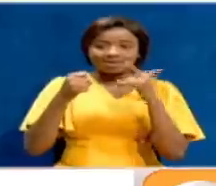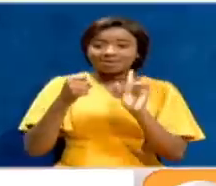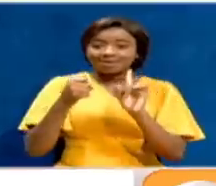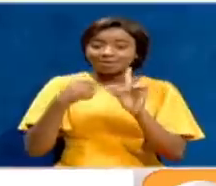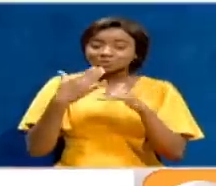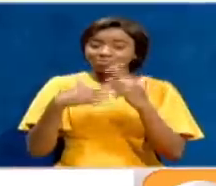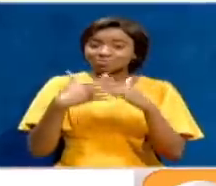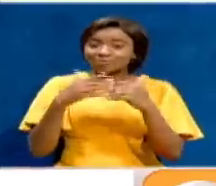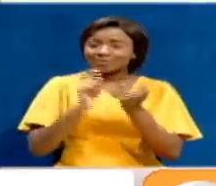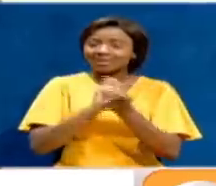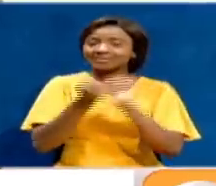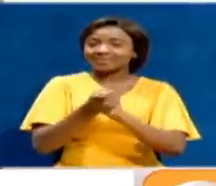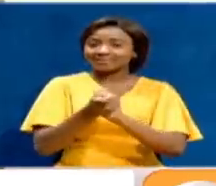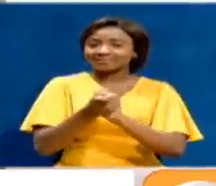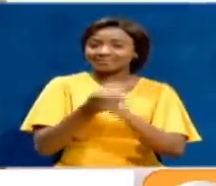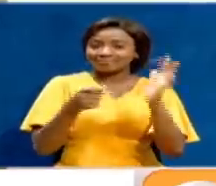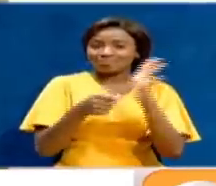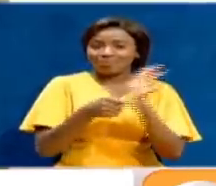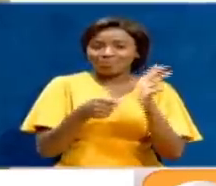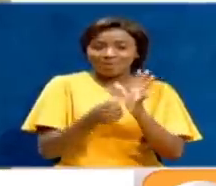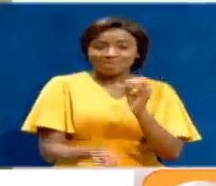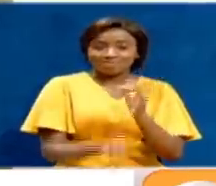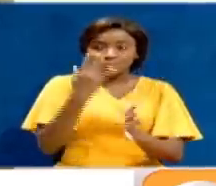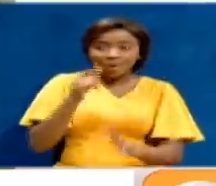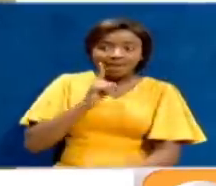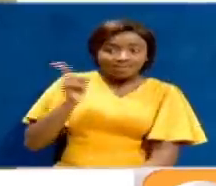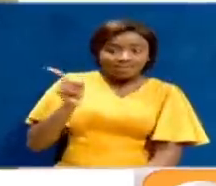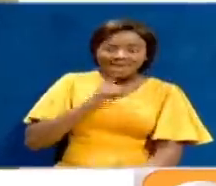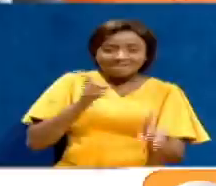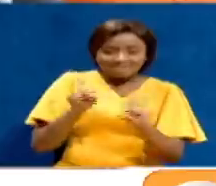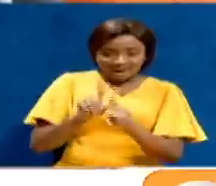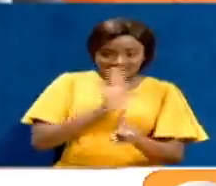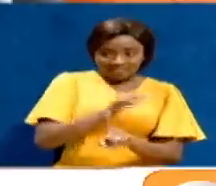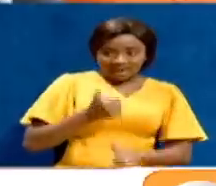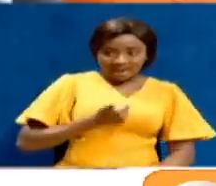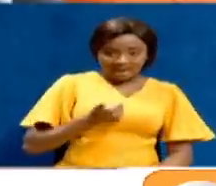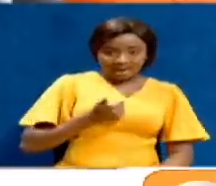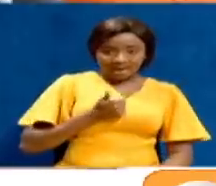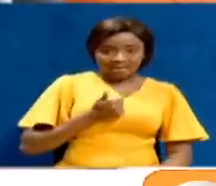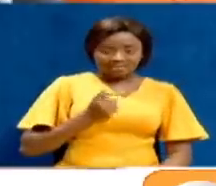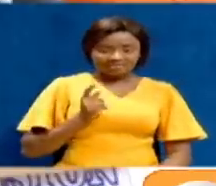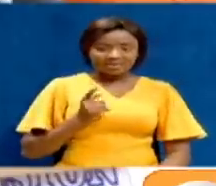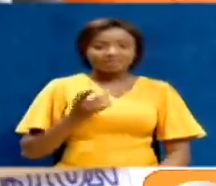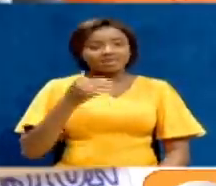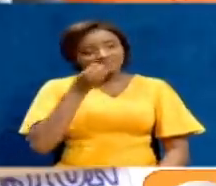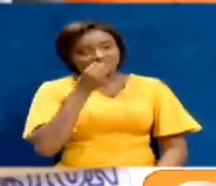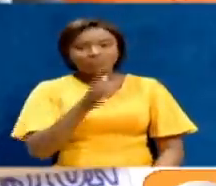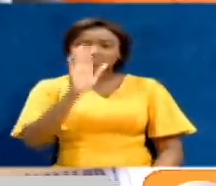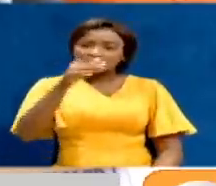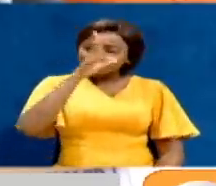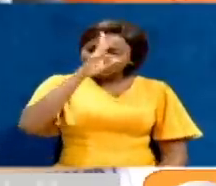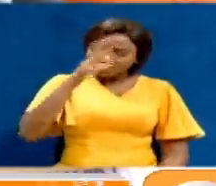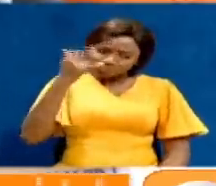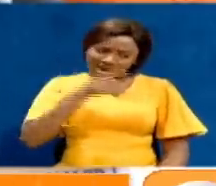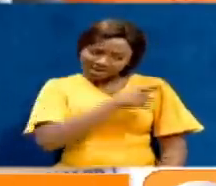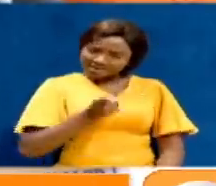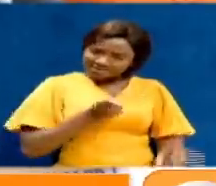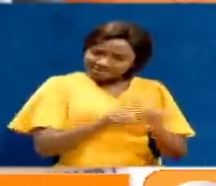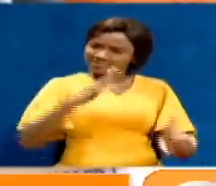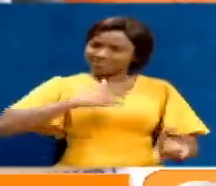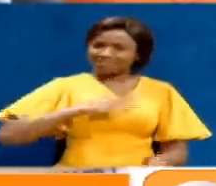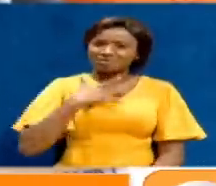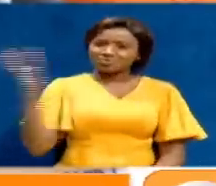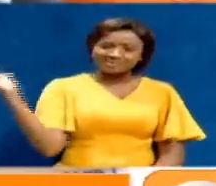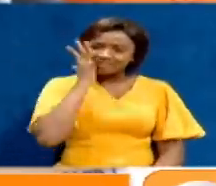Kisa kikageuka kuwa mkasa baada ya nduguye kuingilia kati. Kuingia alienda kwa ofisa akamwambia, kwa nini unapiga